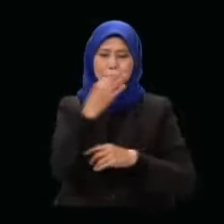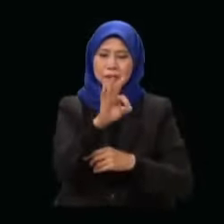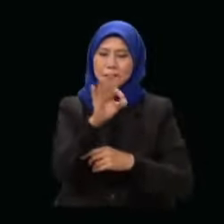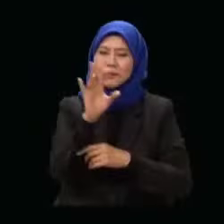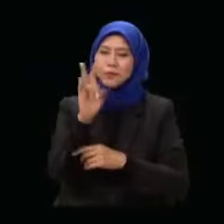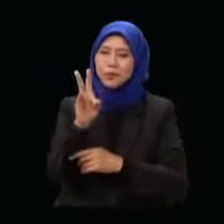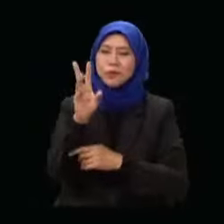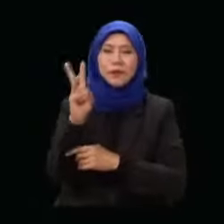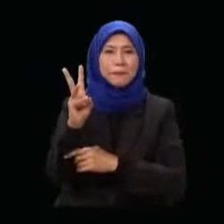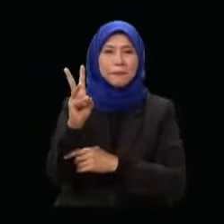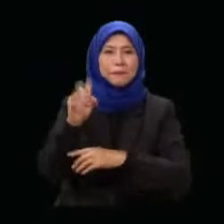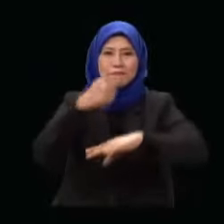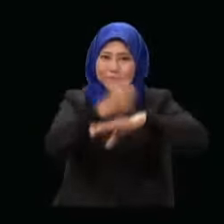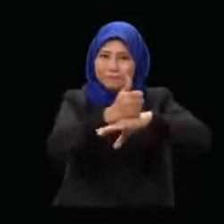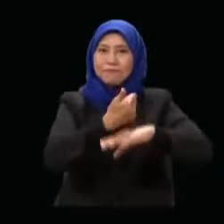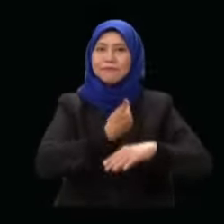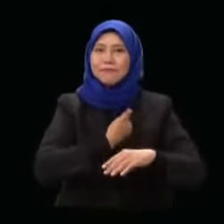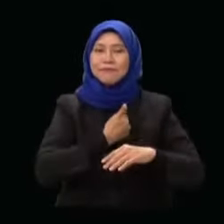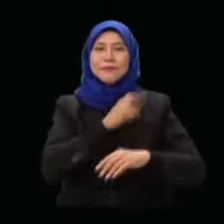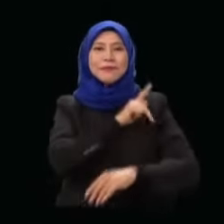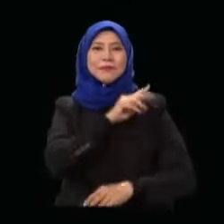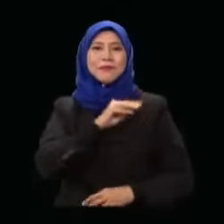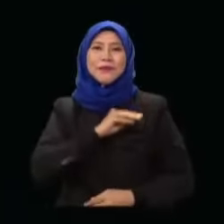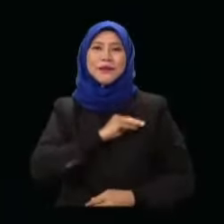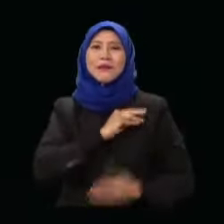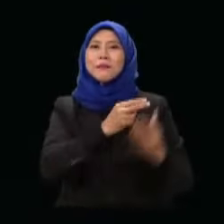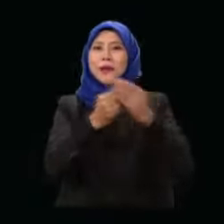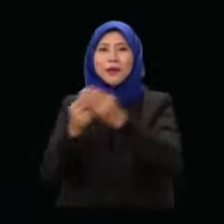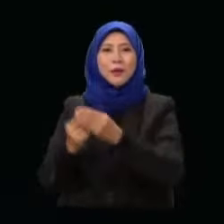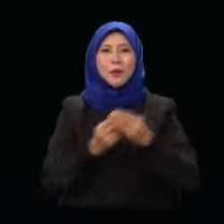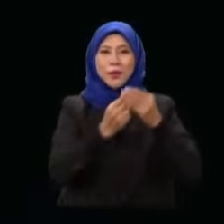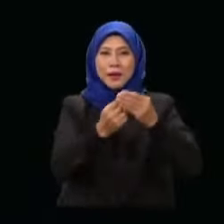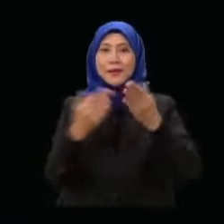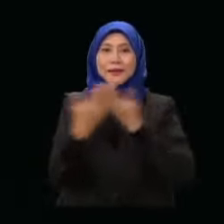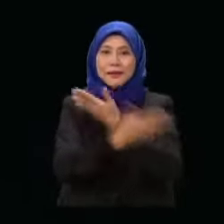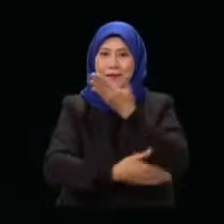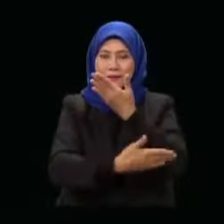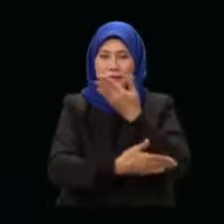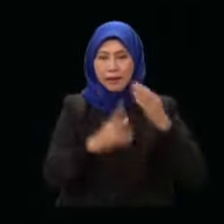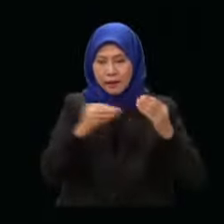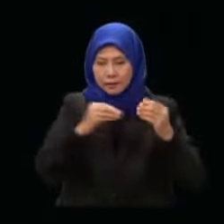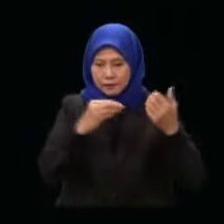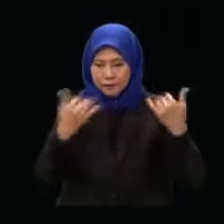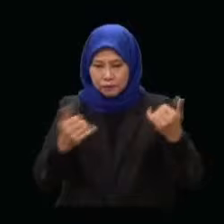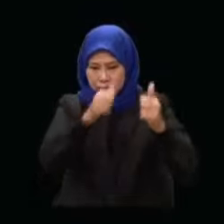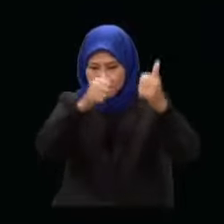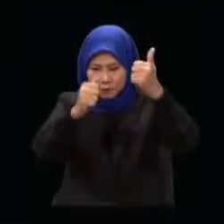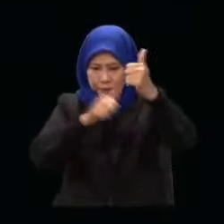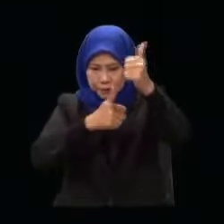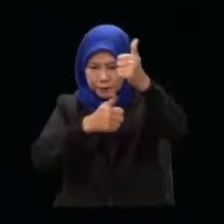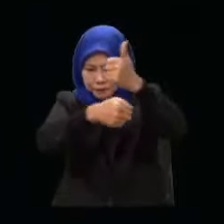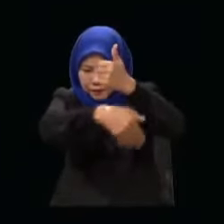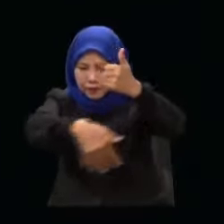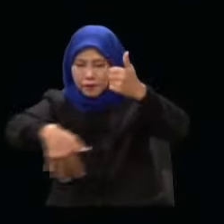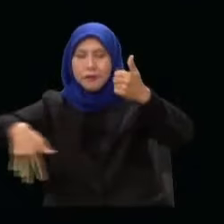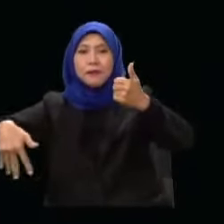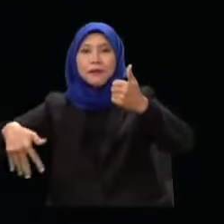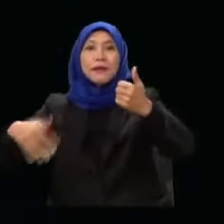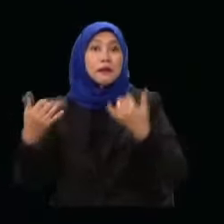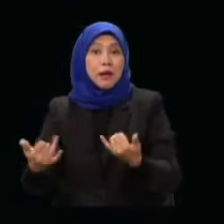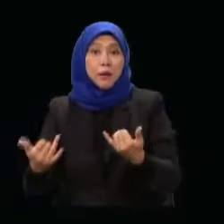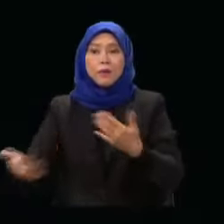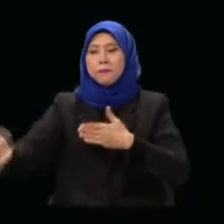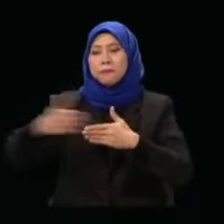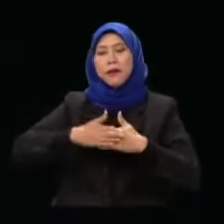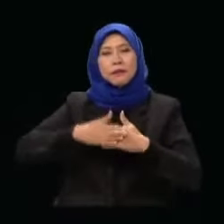1176 Edi unjuk kata enam komplain perpaduan negara dalam waktu di masuk pada genteng dan gaya lainnya dan kemudian dia balik smule sebagai Kementerian